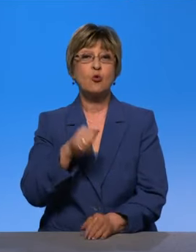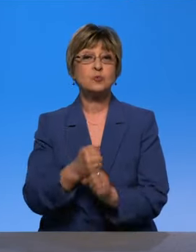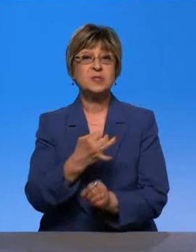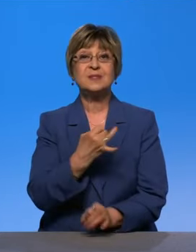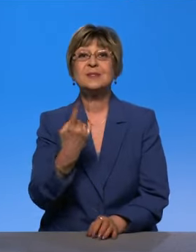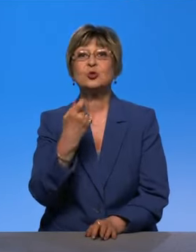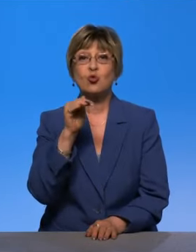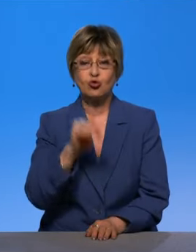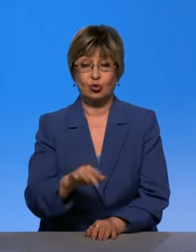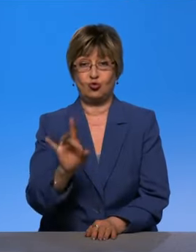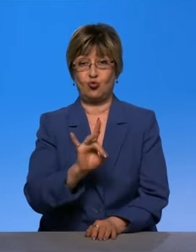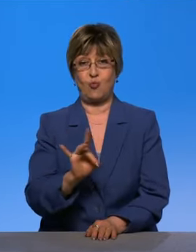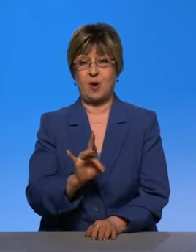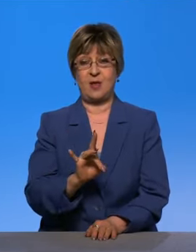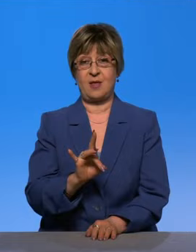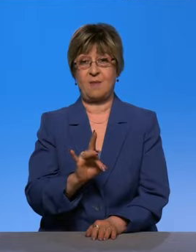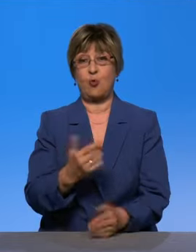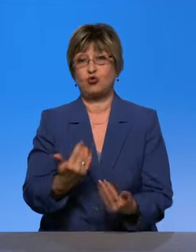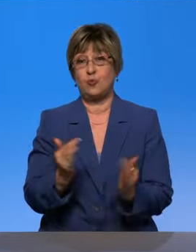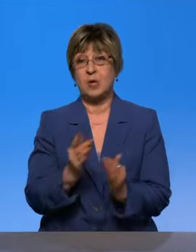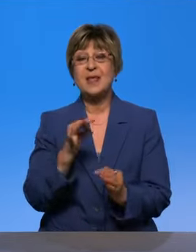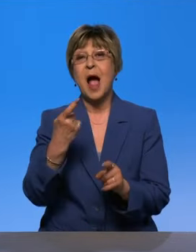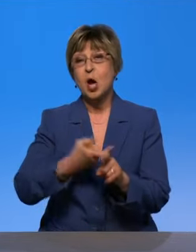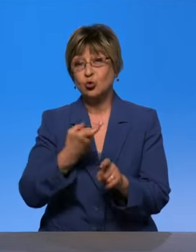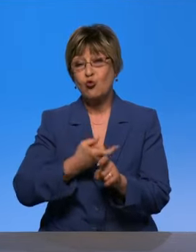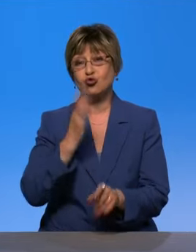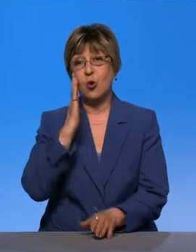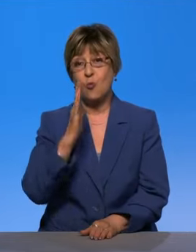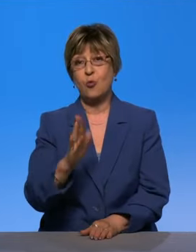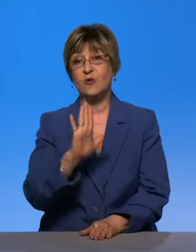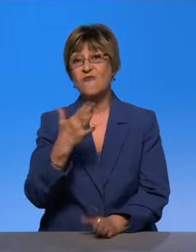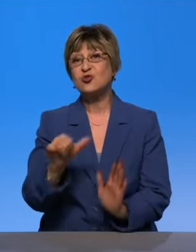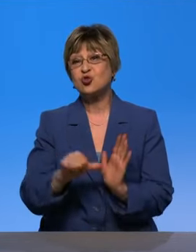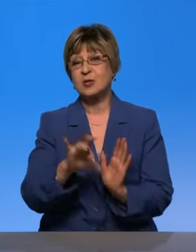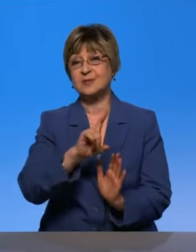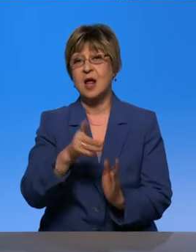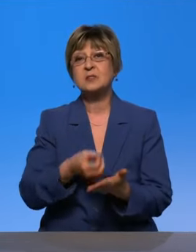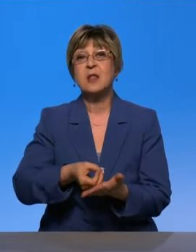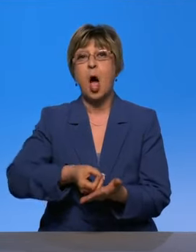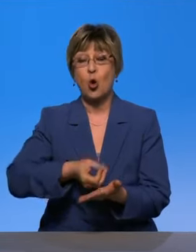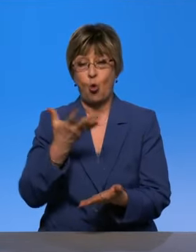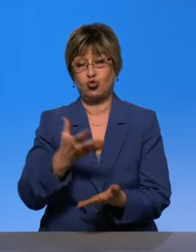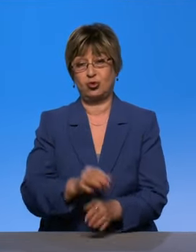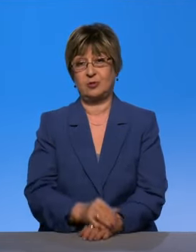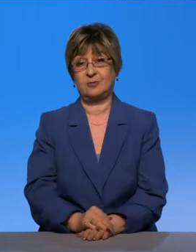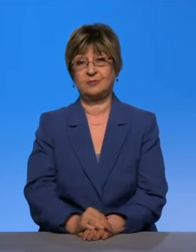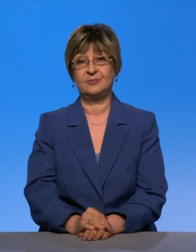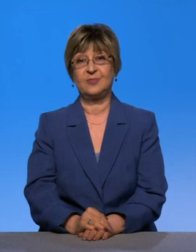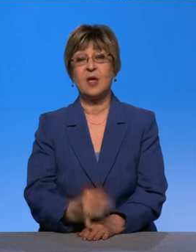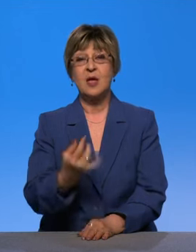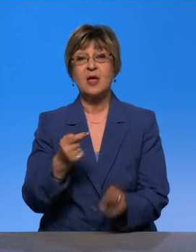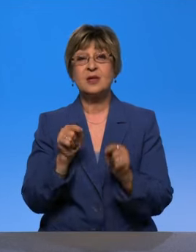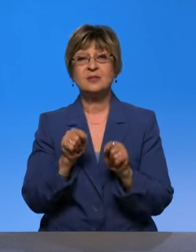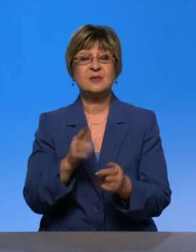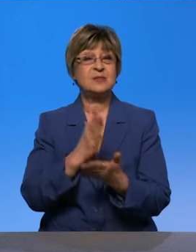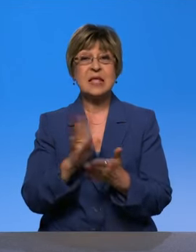тысяч рублей, но тогда у нас будет картошка, соответственно, в 5-6 раз дороже. И, ну, наверное, здесь не